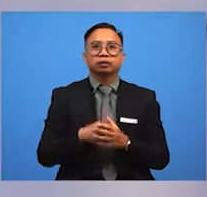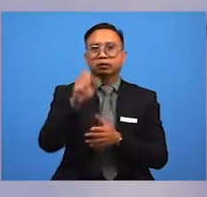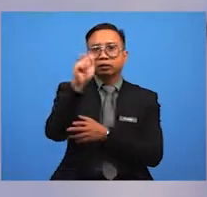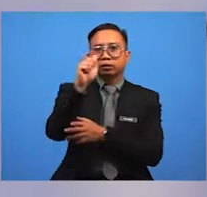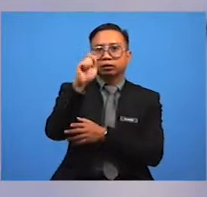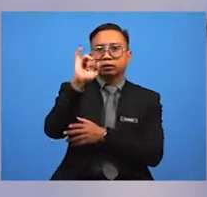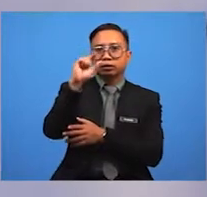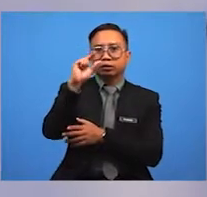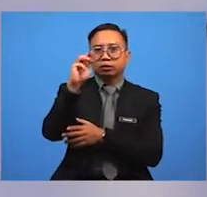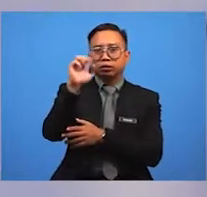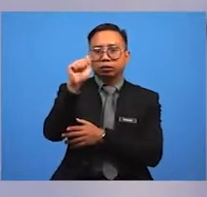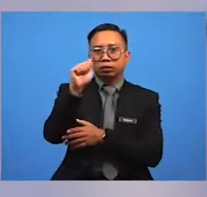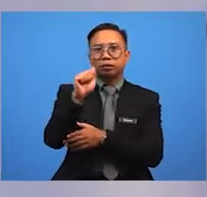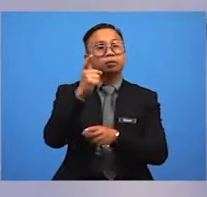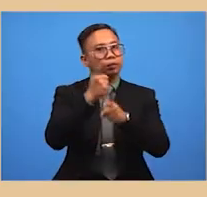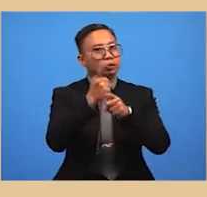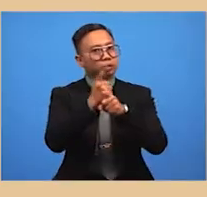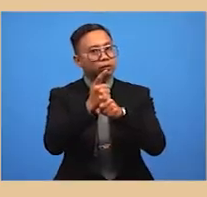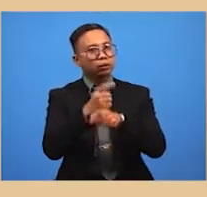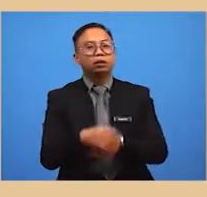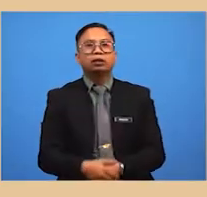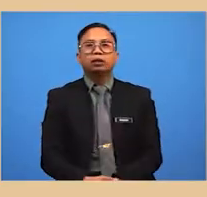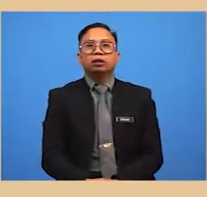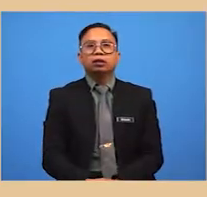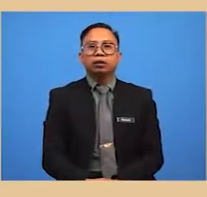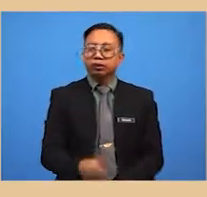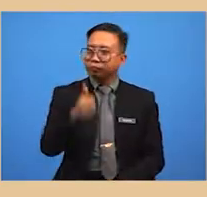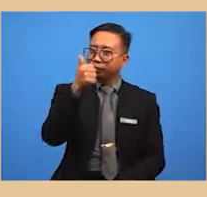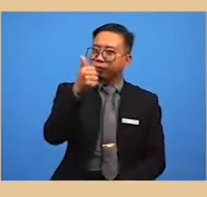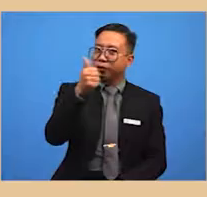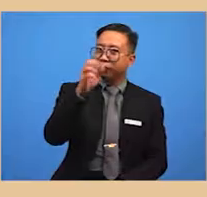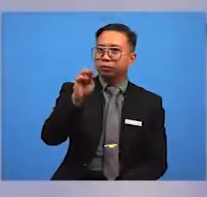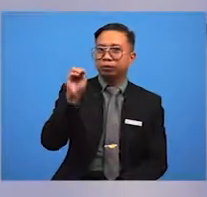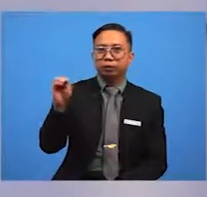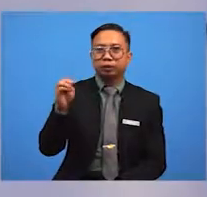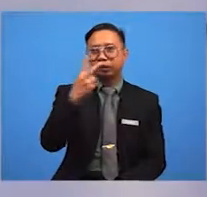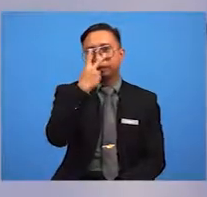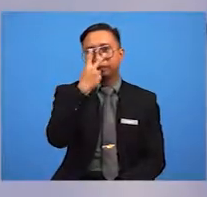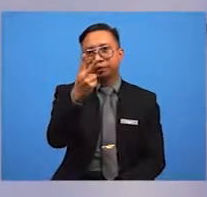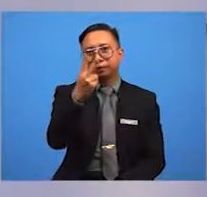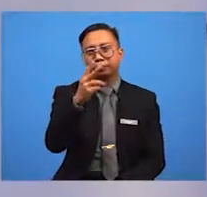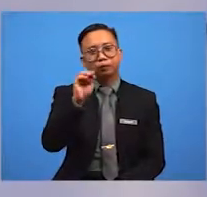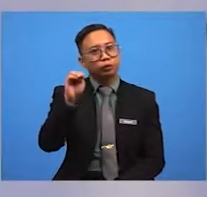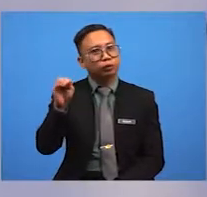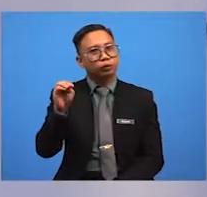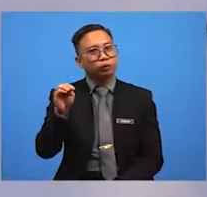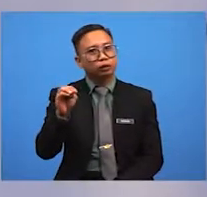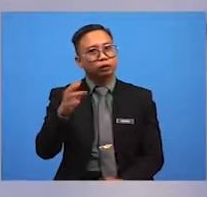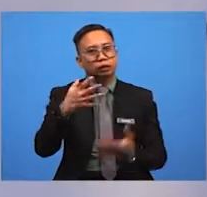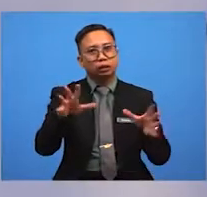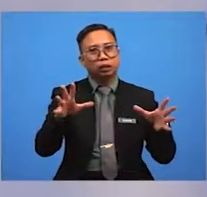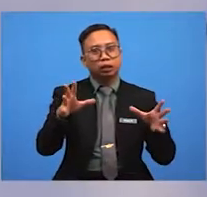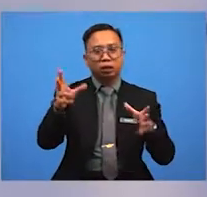stigmal. Ya betul, murid-murid. Bagus sekali, murid-murid. Nampaknya murid-murid dah